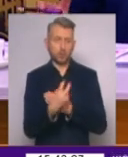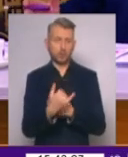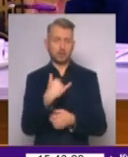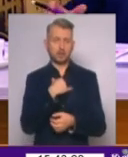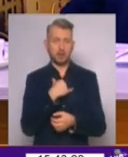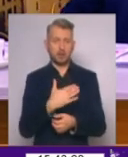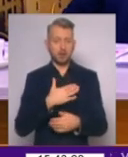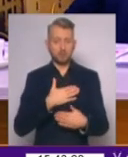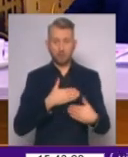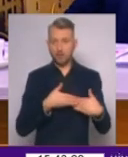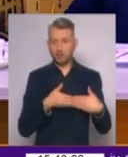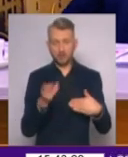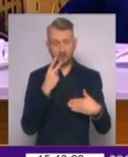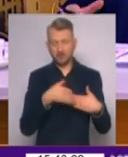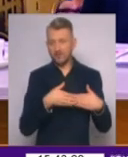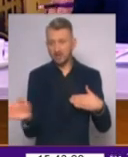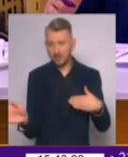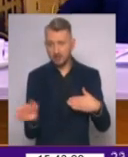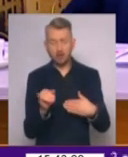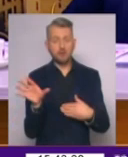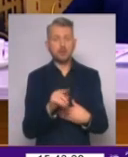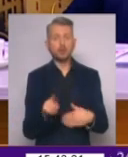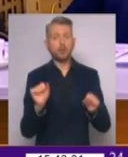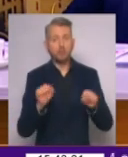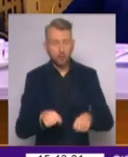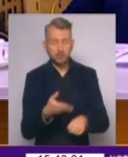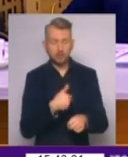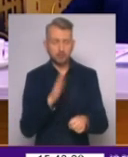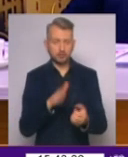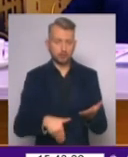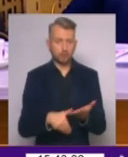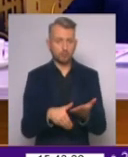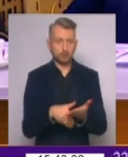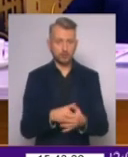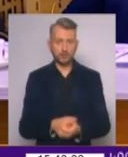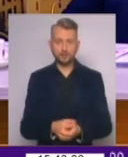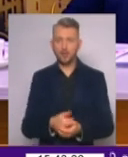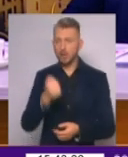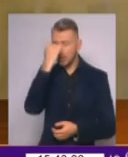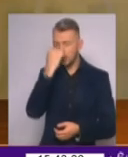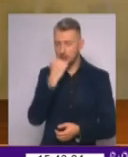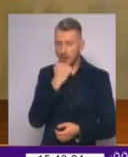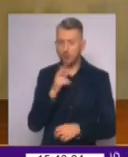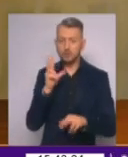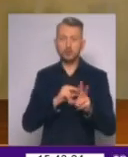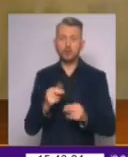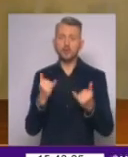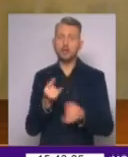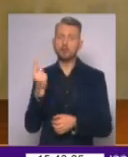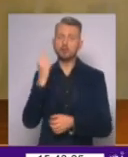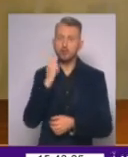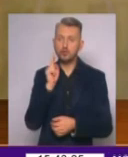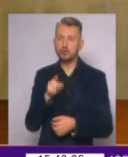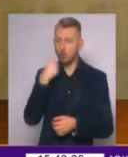Мої двері завжди відкриті, і все, що можна, ми в цьому питанні вам допоможемо. Дуже дякую. Я сподіваюся, що зараз почули от